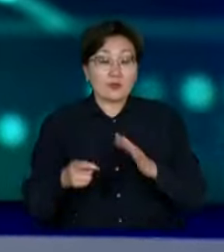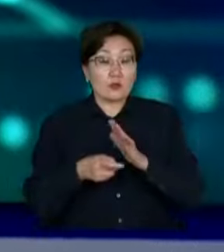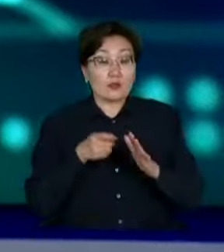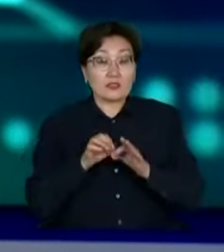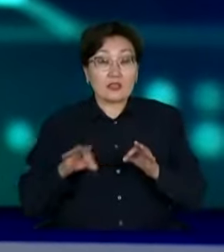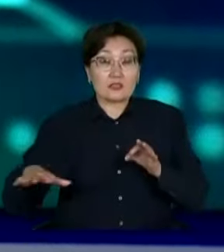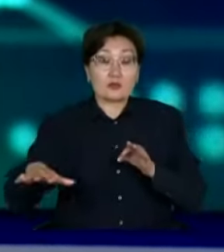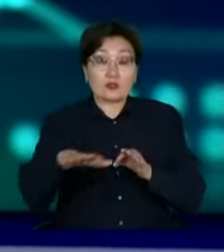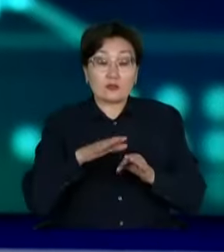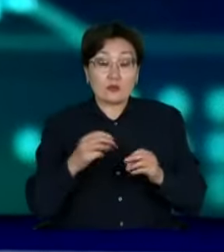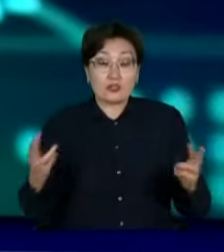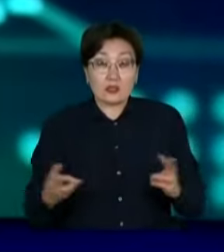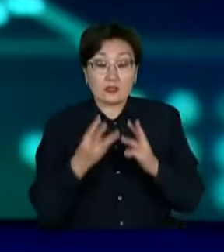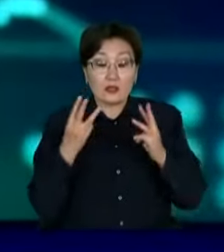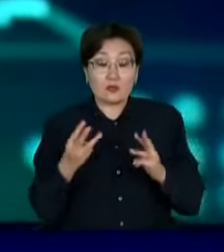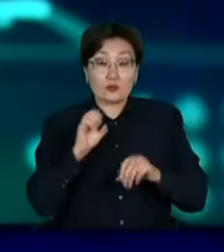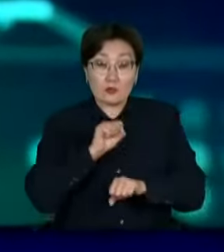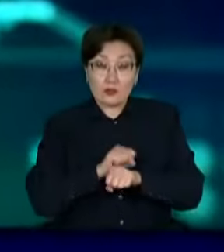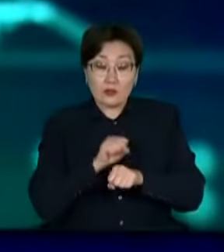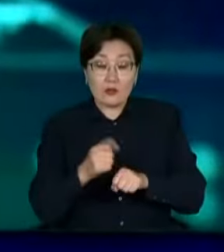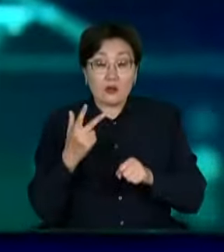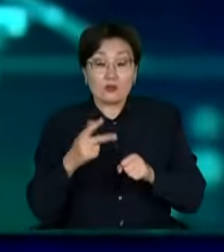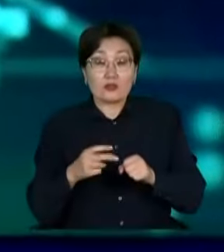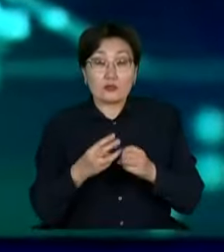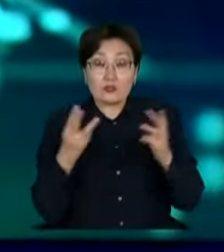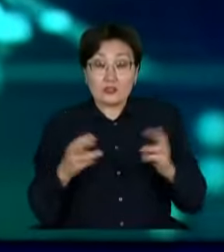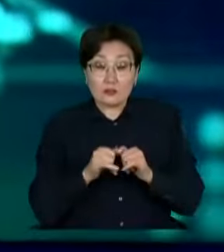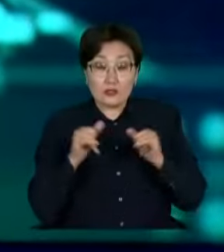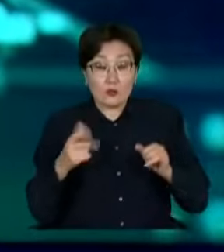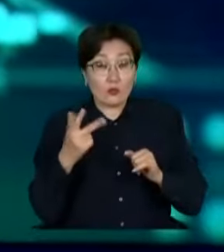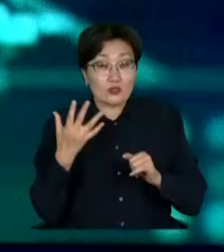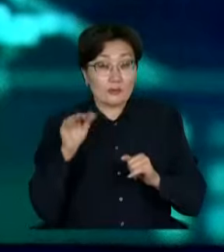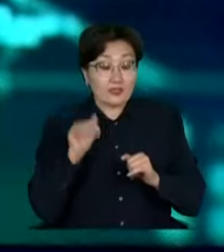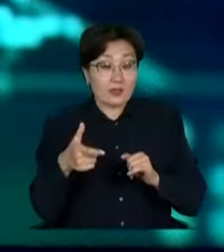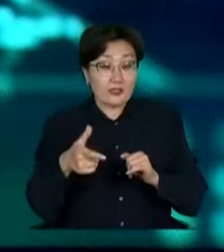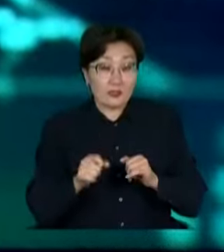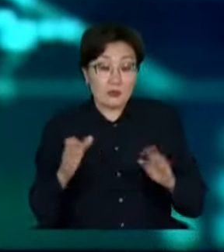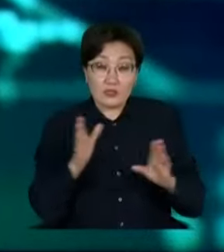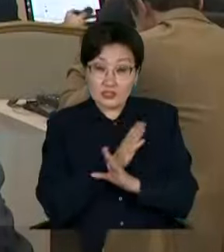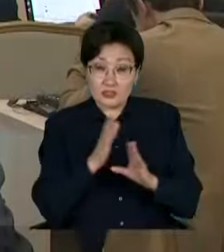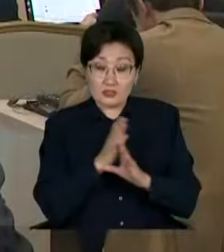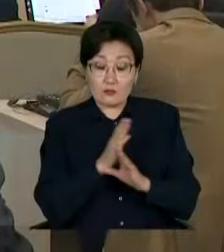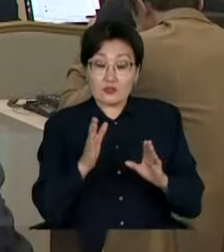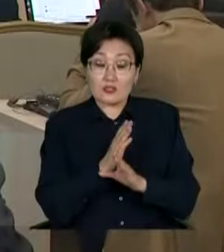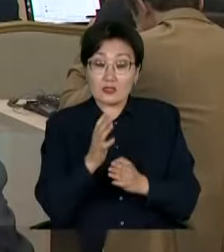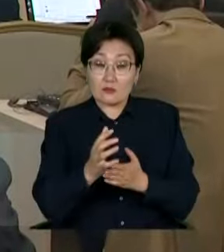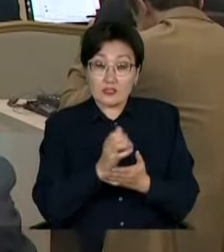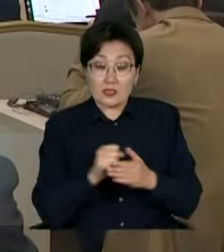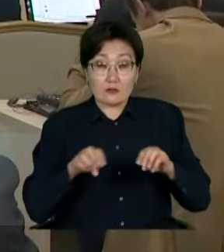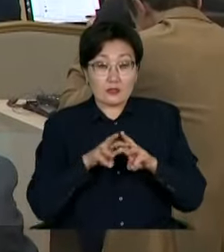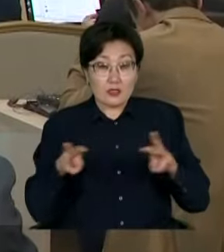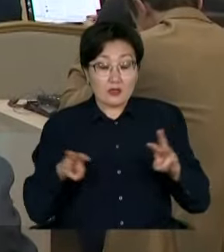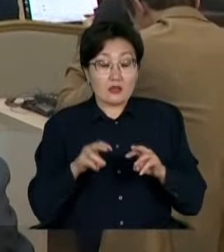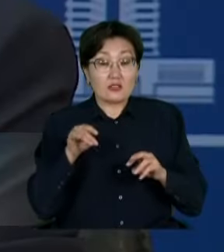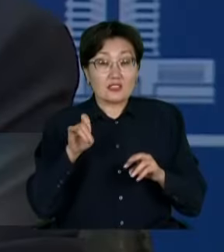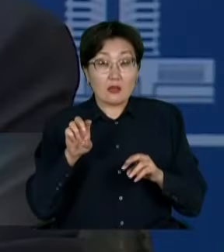Қарағанды облысындағы өрт оқшауланды. От шарпыған аумақ 35 мың гектарға жеткен. Экология және табиғи ресурстар министрі